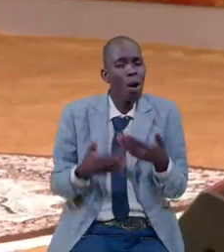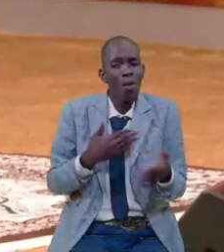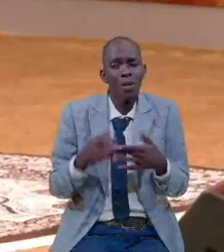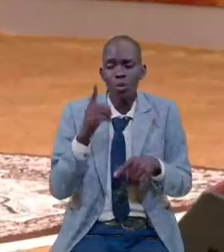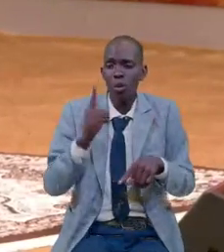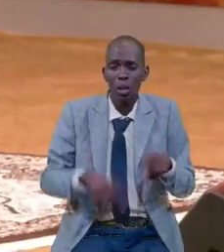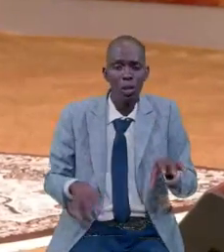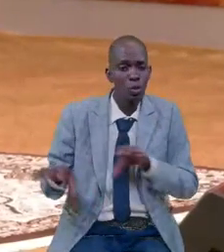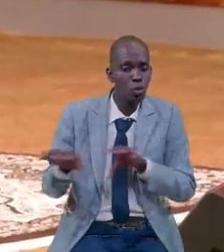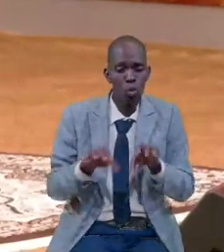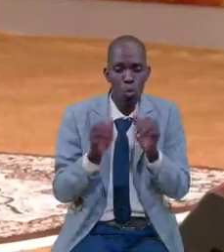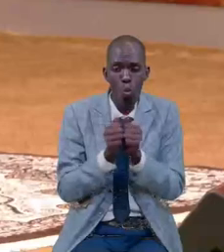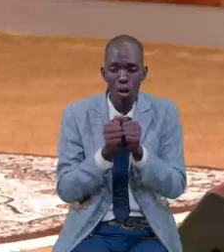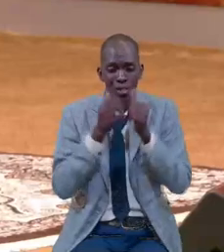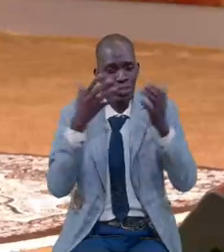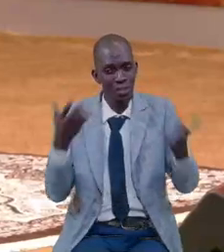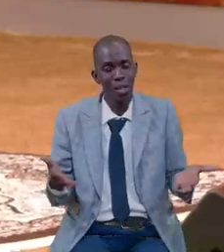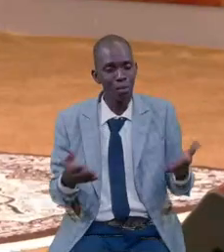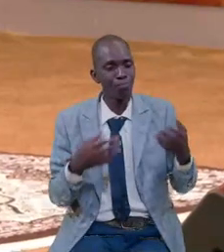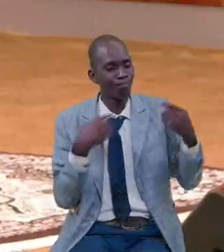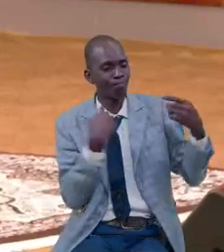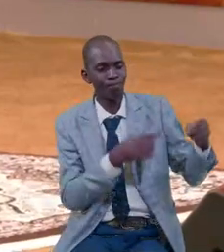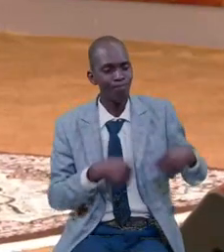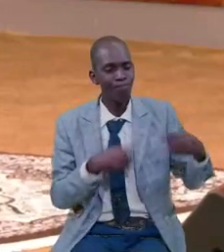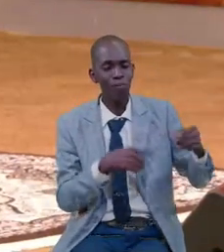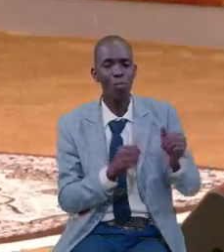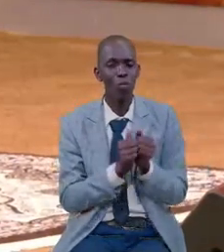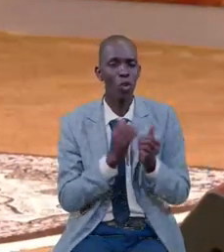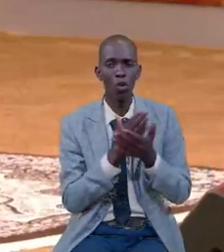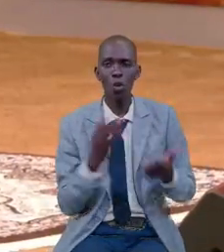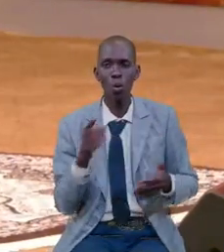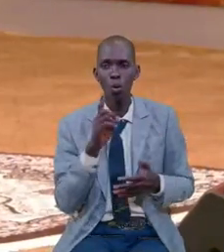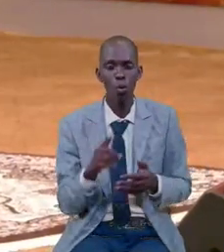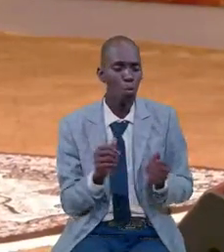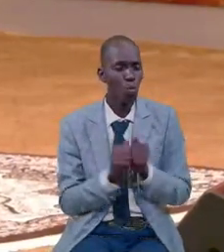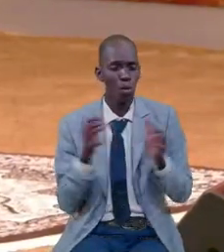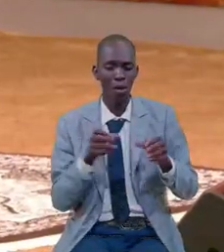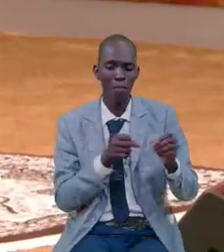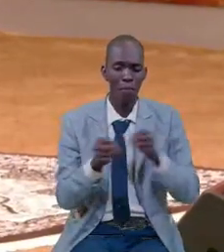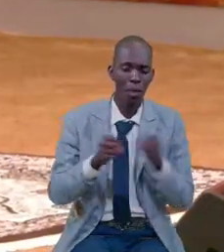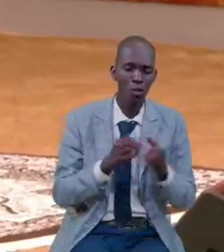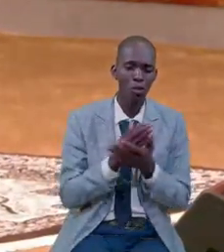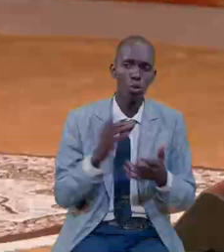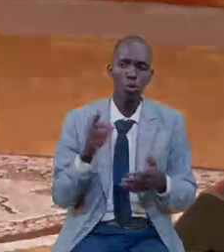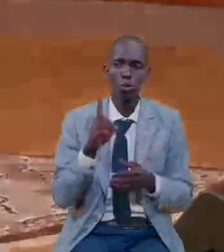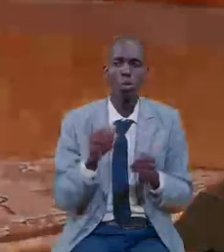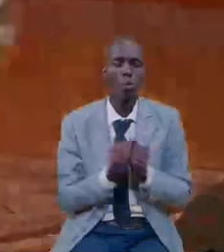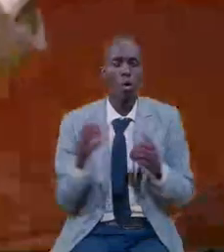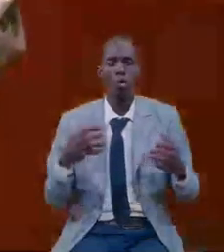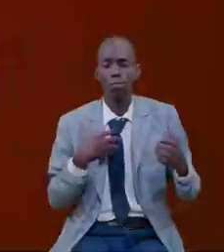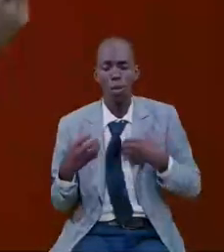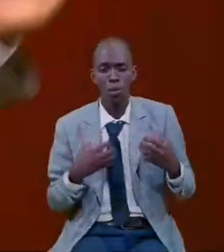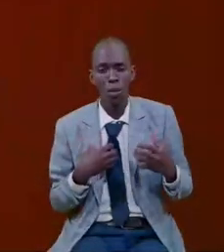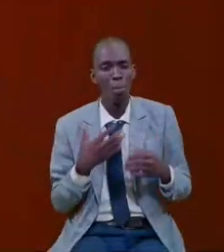que vous ne pouvez pas faire sans vous bagarrer avec quelqu'un, sans frapper quelqu'un, sans